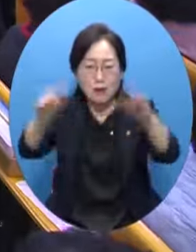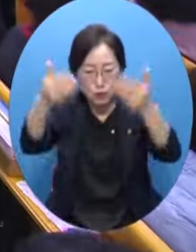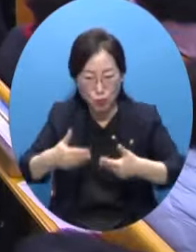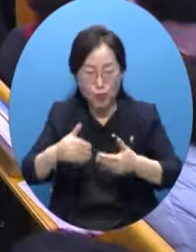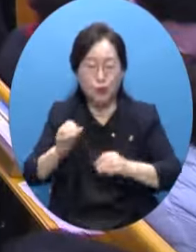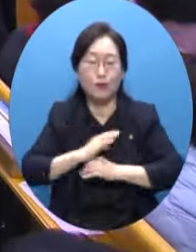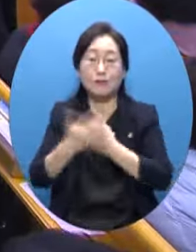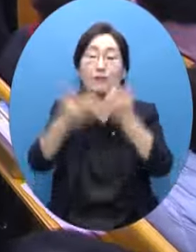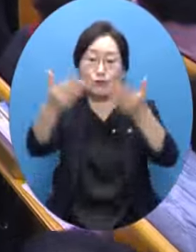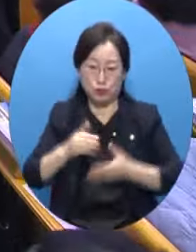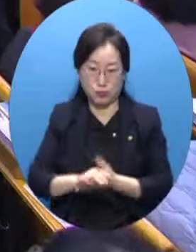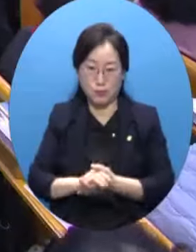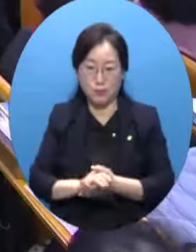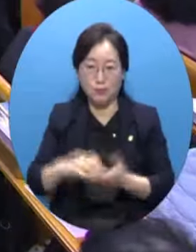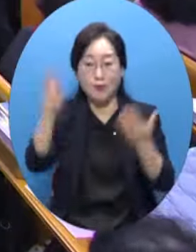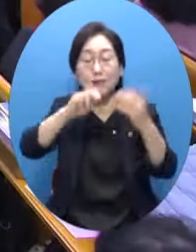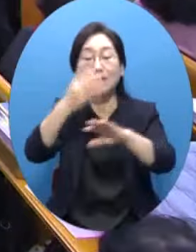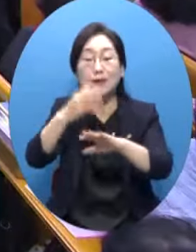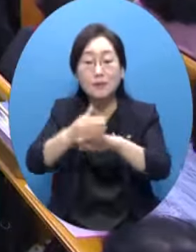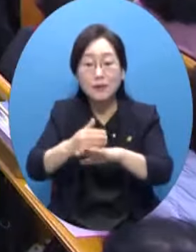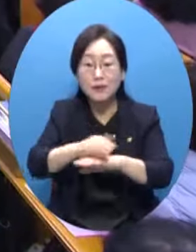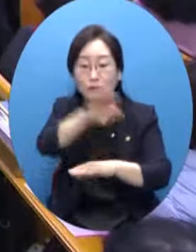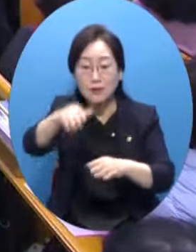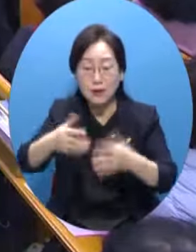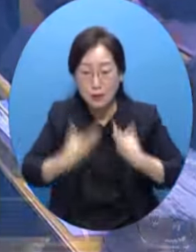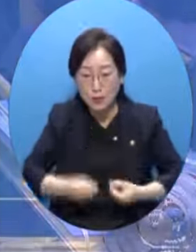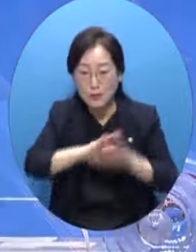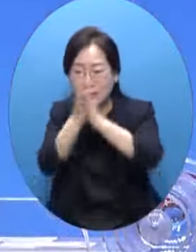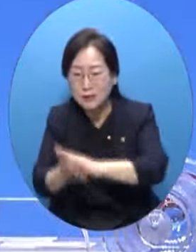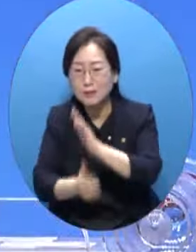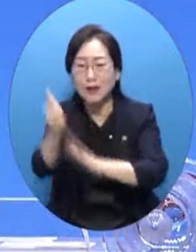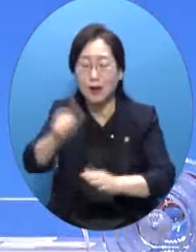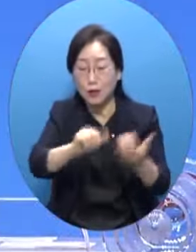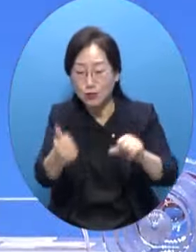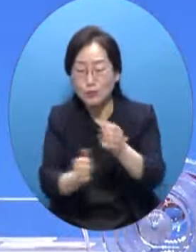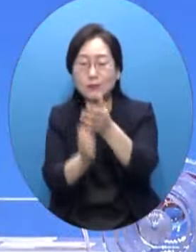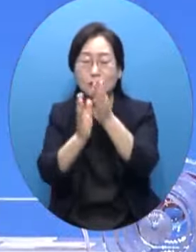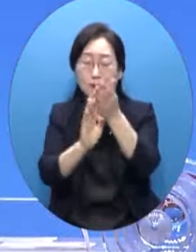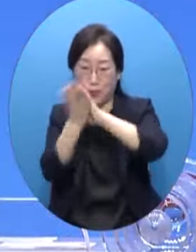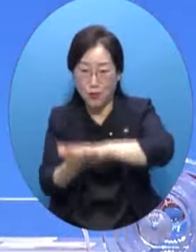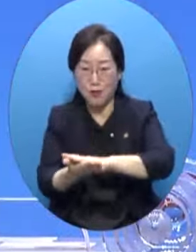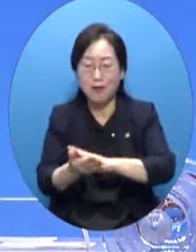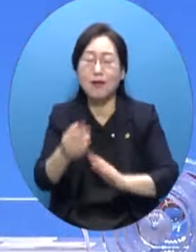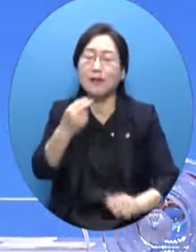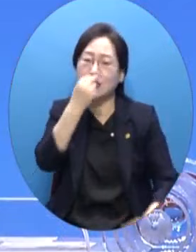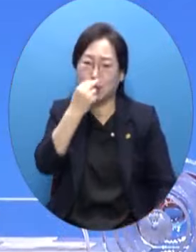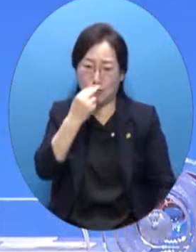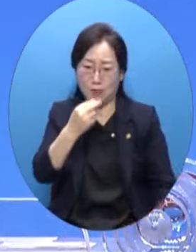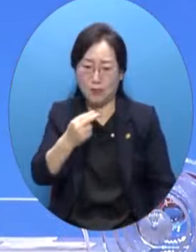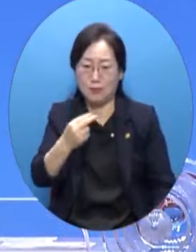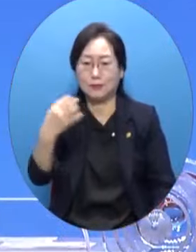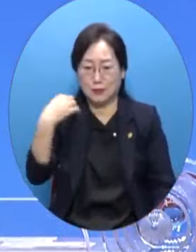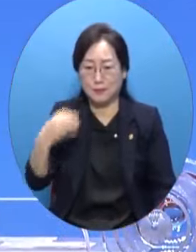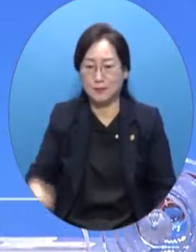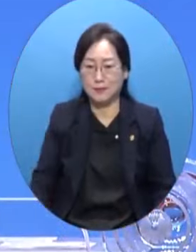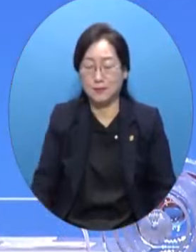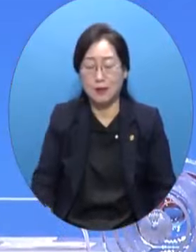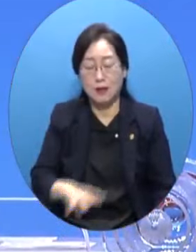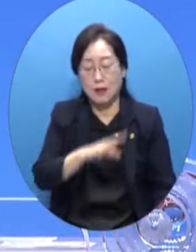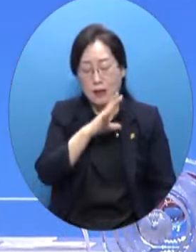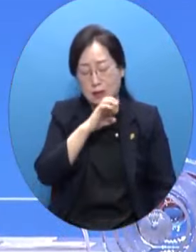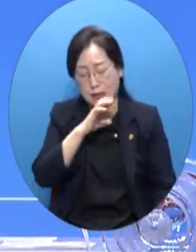것입니다. 찬양과 감사는 우리를 절망에서 희망으로 죽음에서 생명으로 인도하는 것입니다. 원망할 수밖에 없고